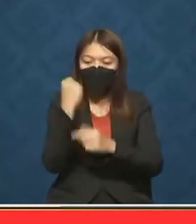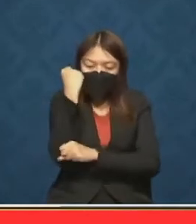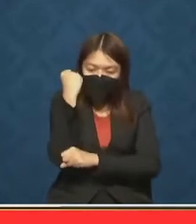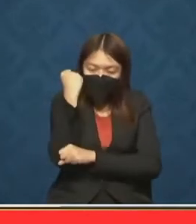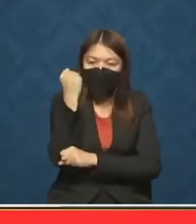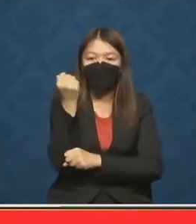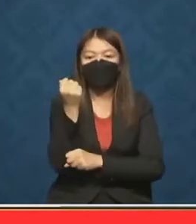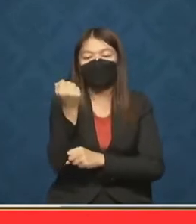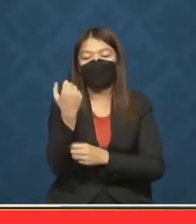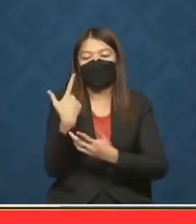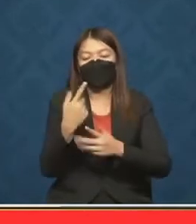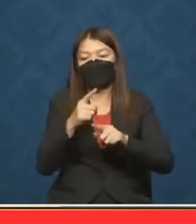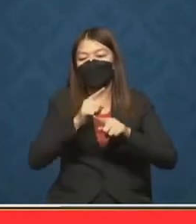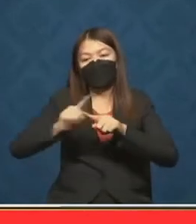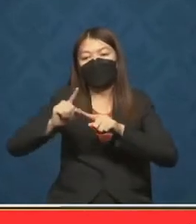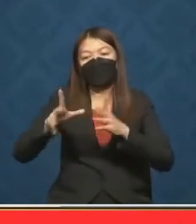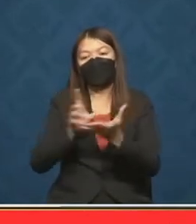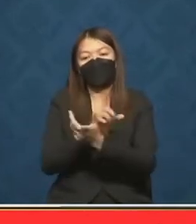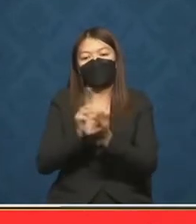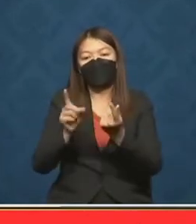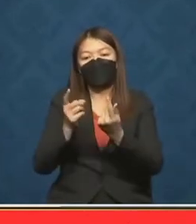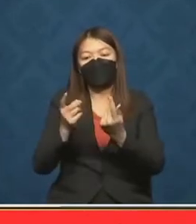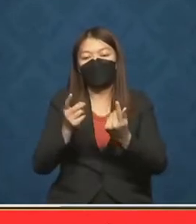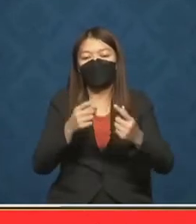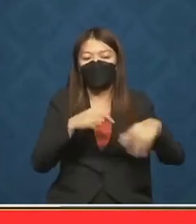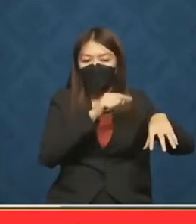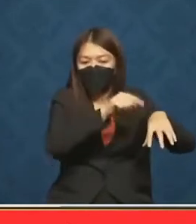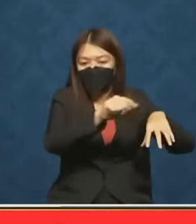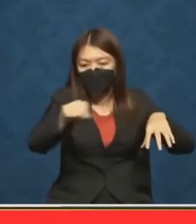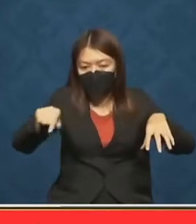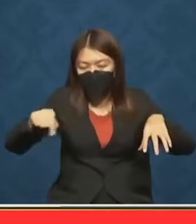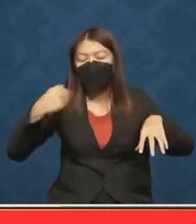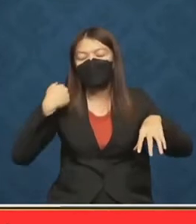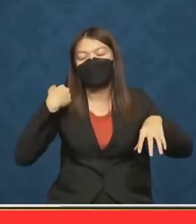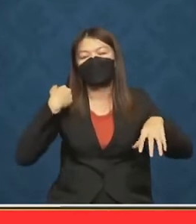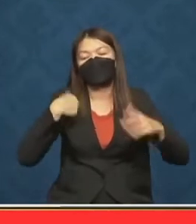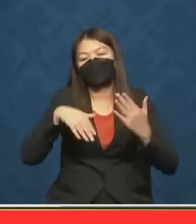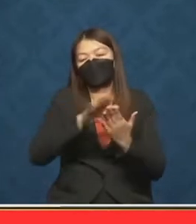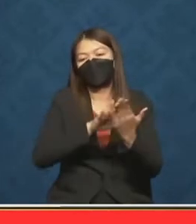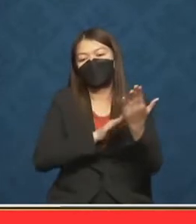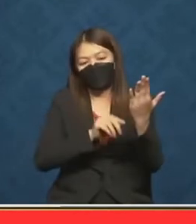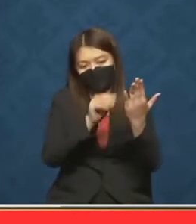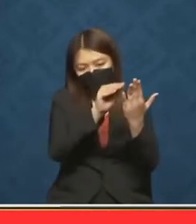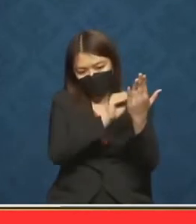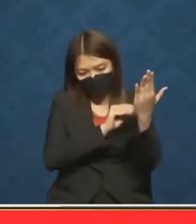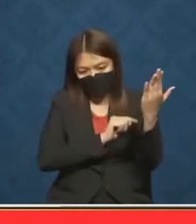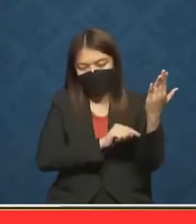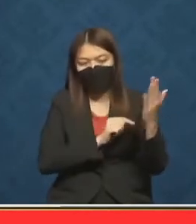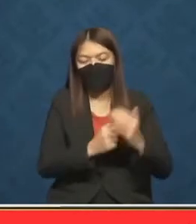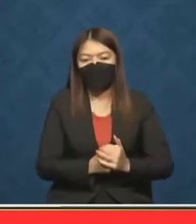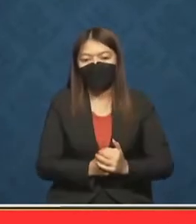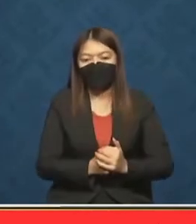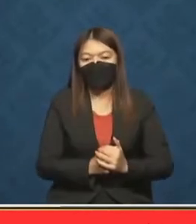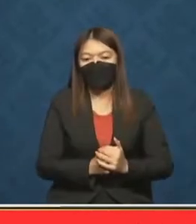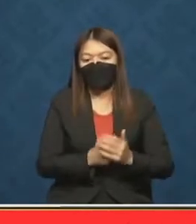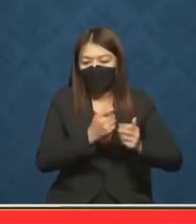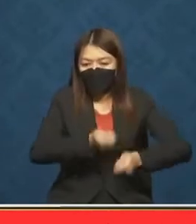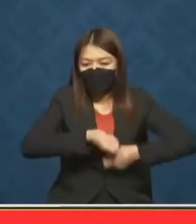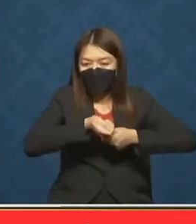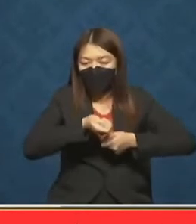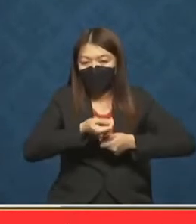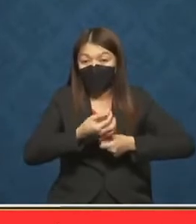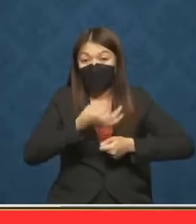นสัคมไทยทุกหยอมย่าท่ประทานที่กรบครับประเทศไยของเราเป็ปเทศเกษฐกรรม